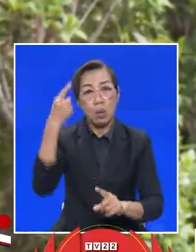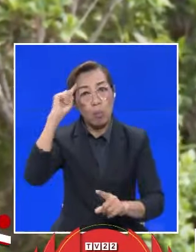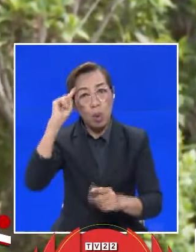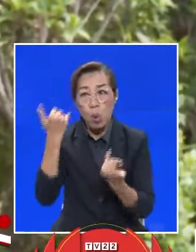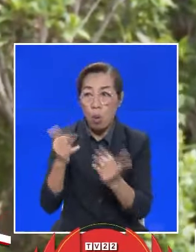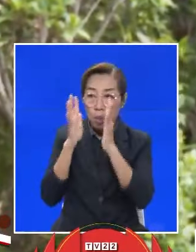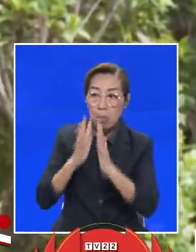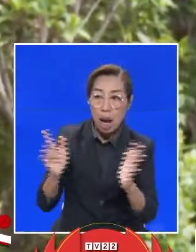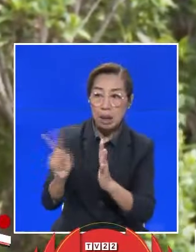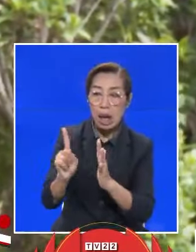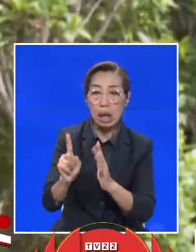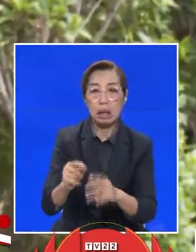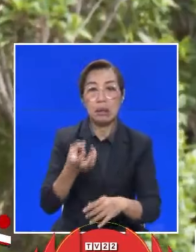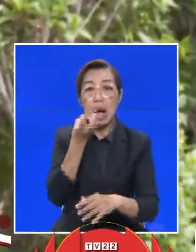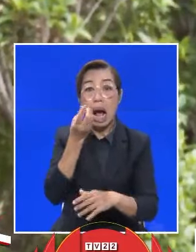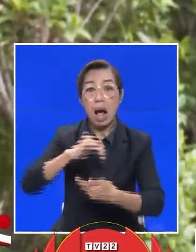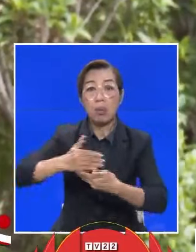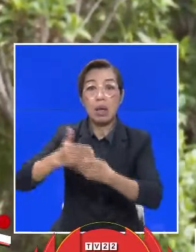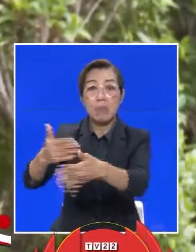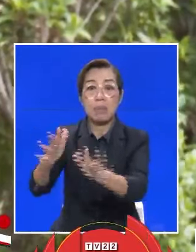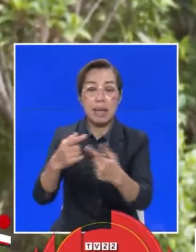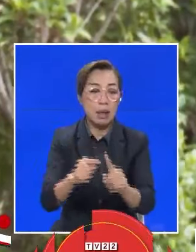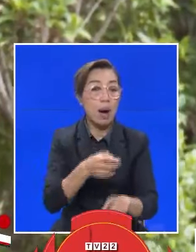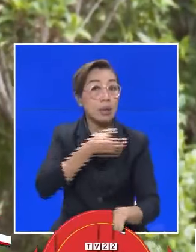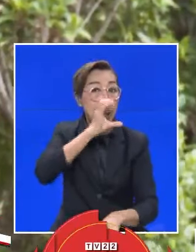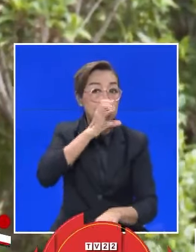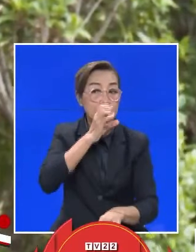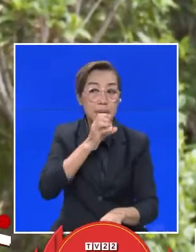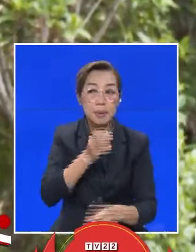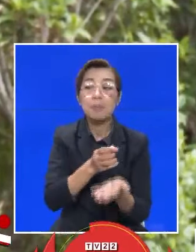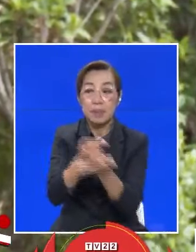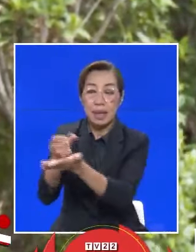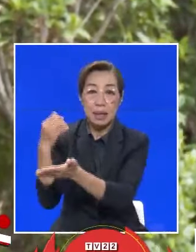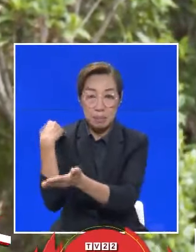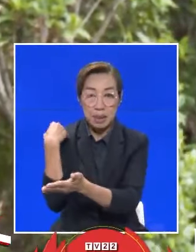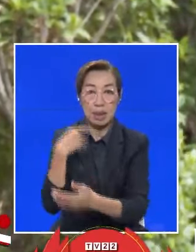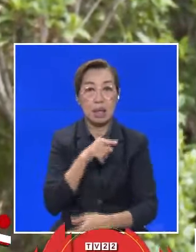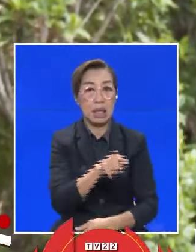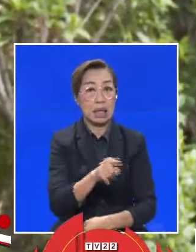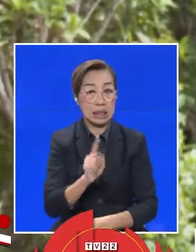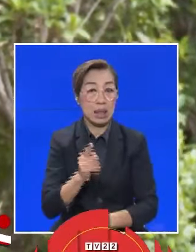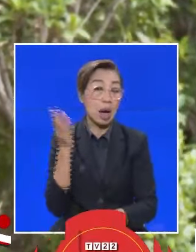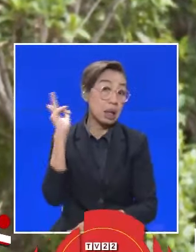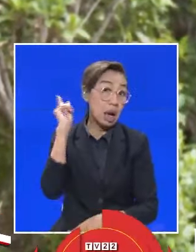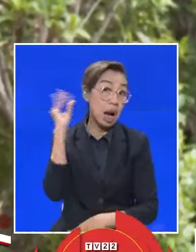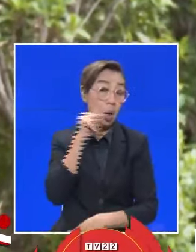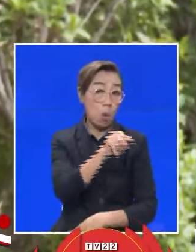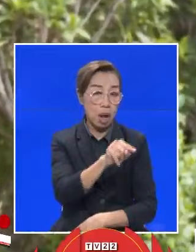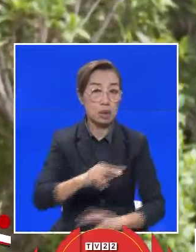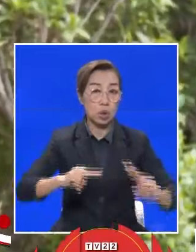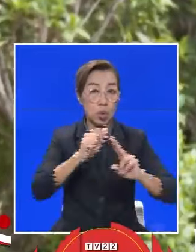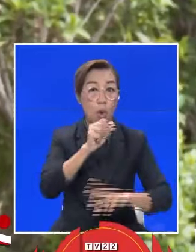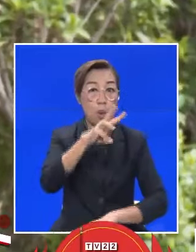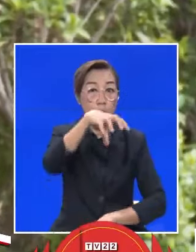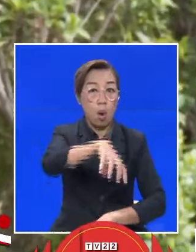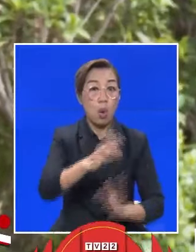ไหนแต่ก็มีเครื่องดื่มเอาไว้รออยู่เหมือนกันนะแล้วส่วนที่บอกว่าให้ข้าราชการ work from home อันนี้เป็นการป้องกันเหตุไม่พึงประ